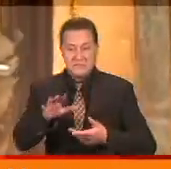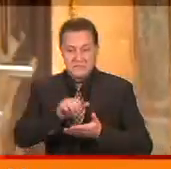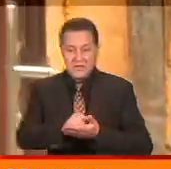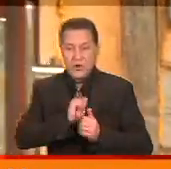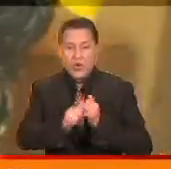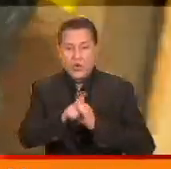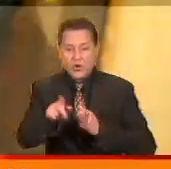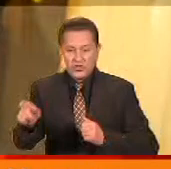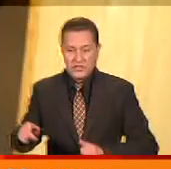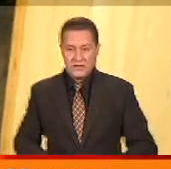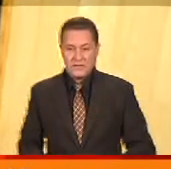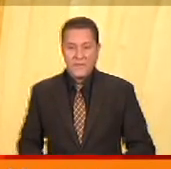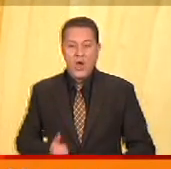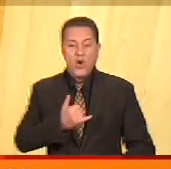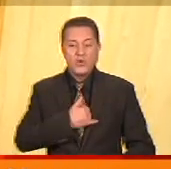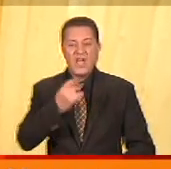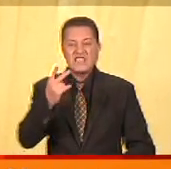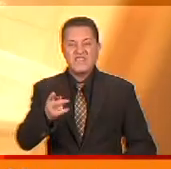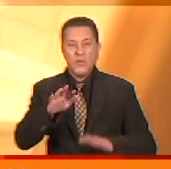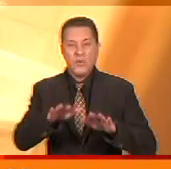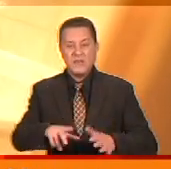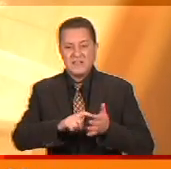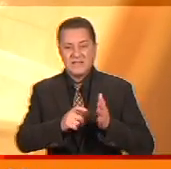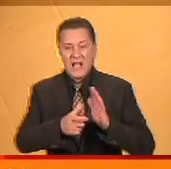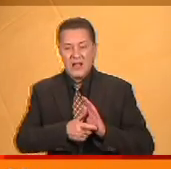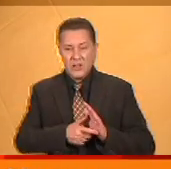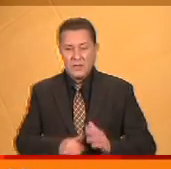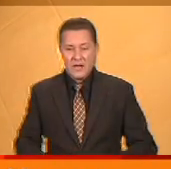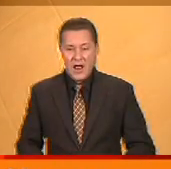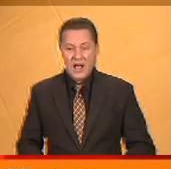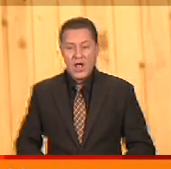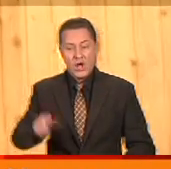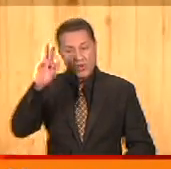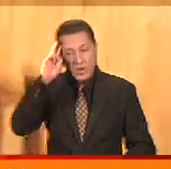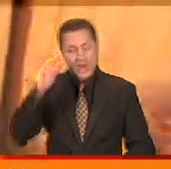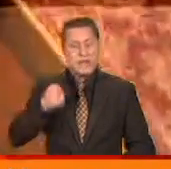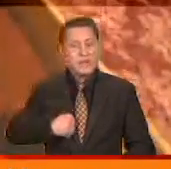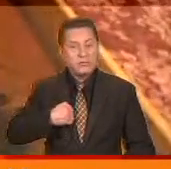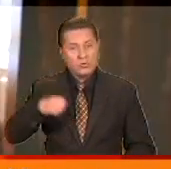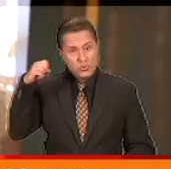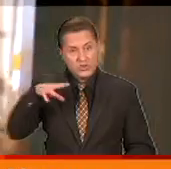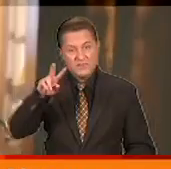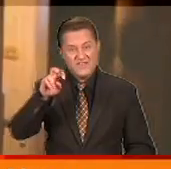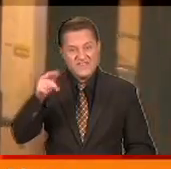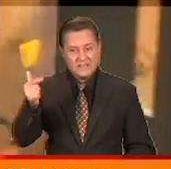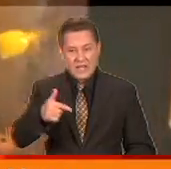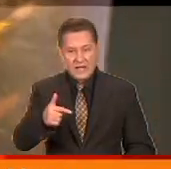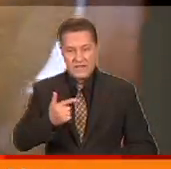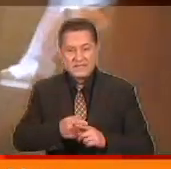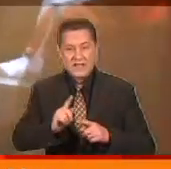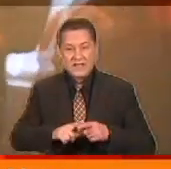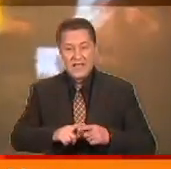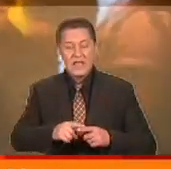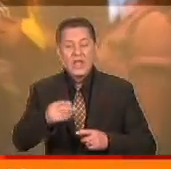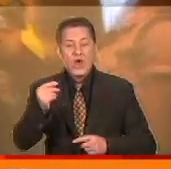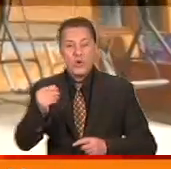У нас є такі два двохмісні номера. Створюється роздушу в номері. 200 гривень. За ці гроші вас ще й